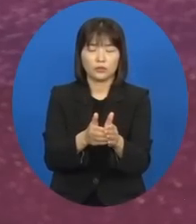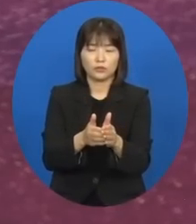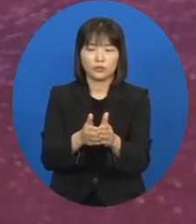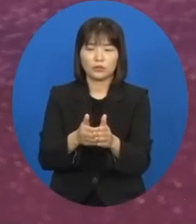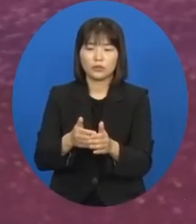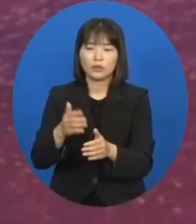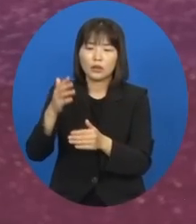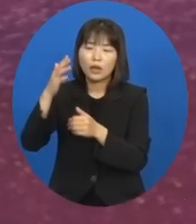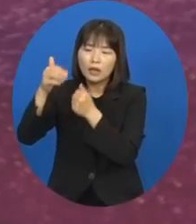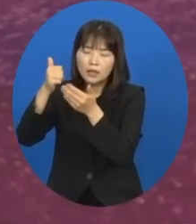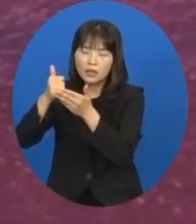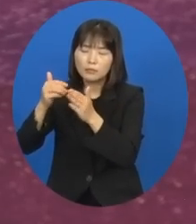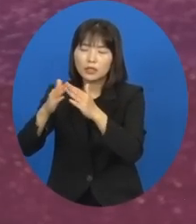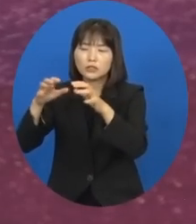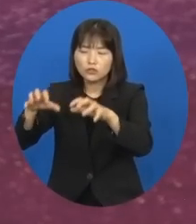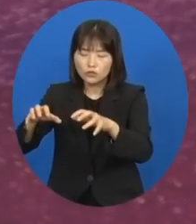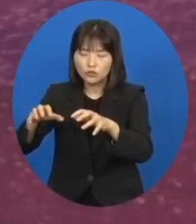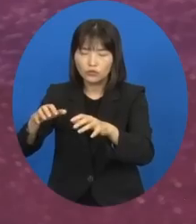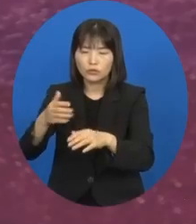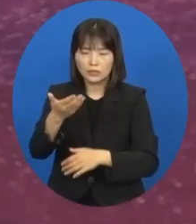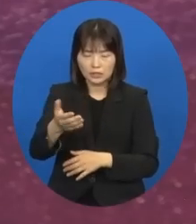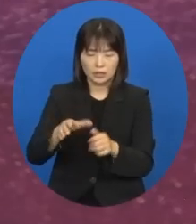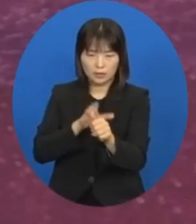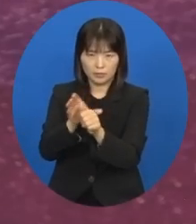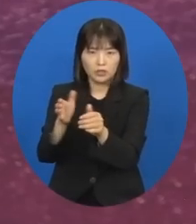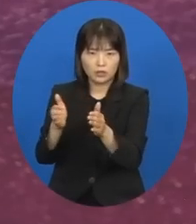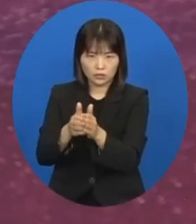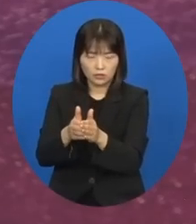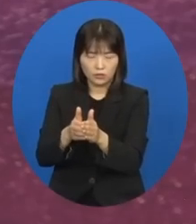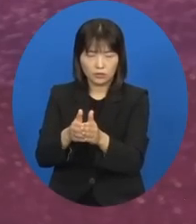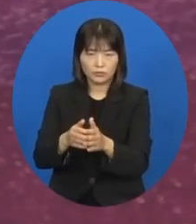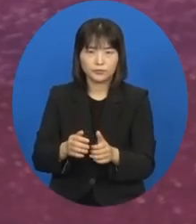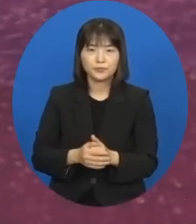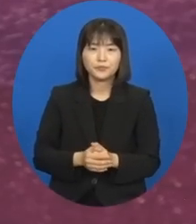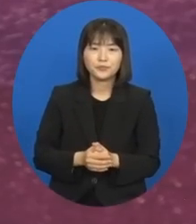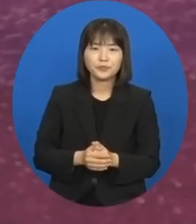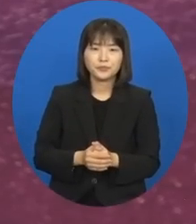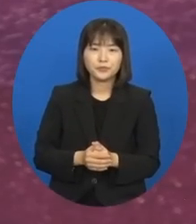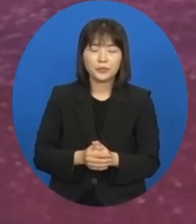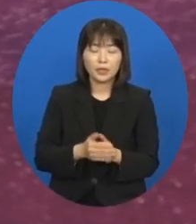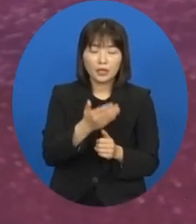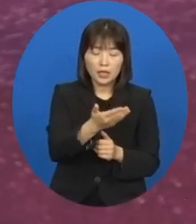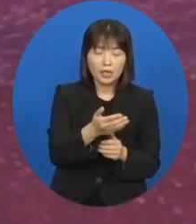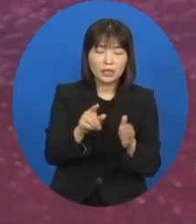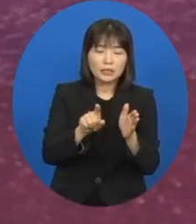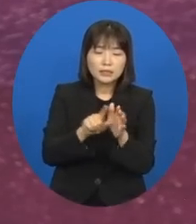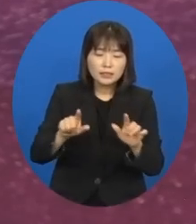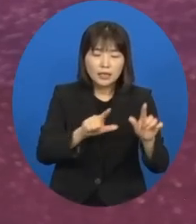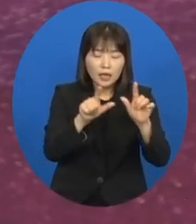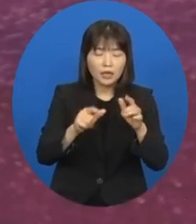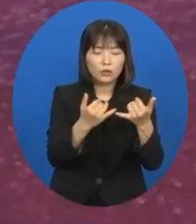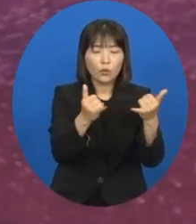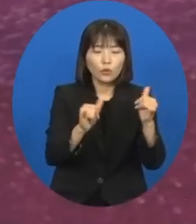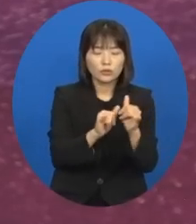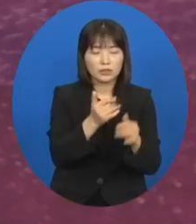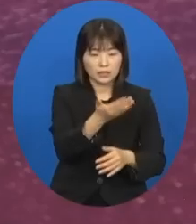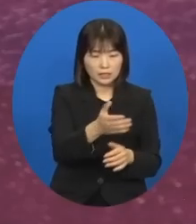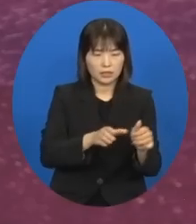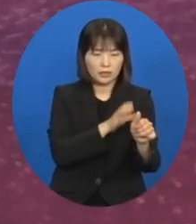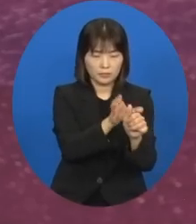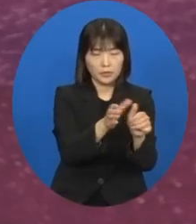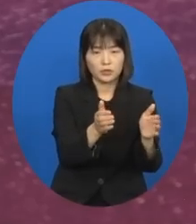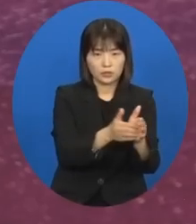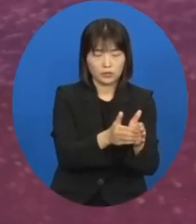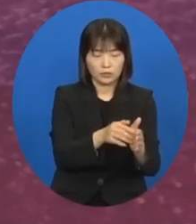당신에게 맡기셨 습니다 주님은 당신과 함께 신앙생활하는 공동체를 당신에게 맡기셨습니다 네가 나를